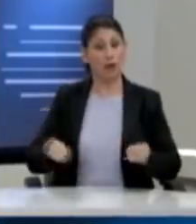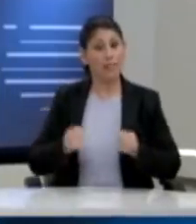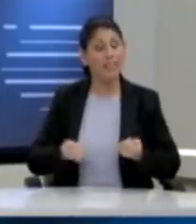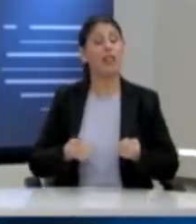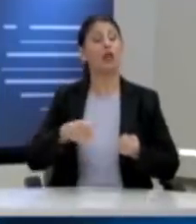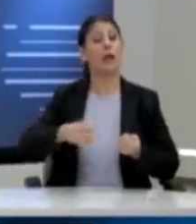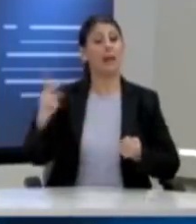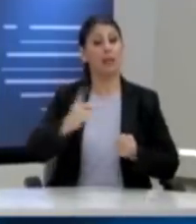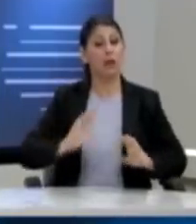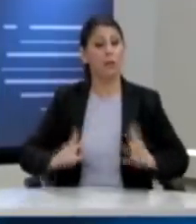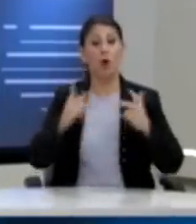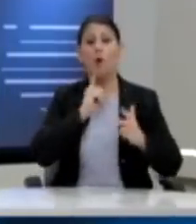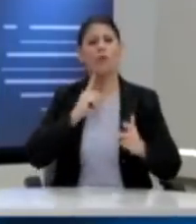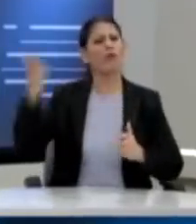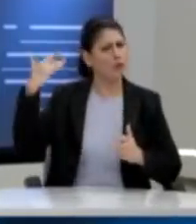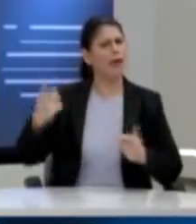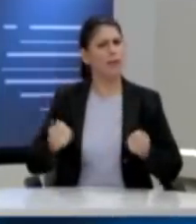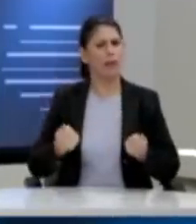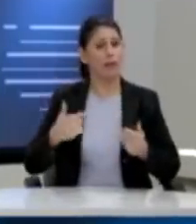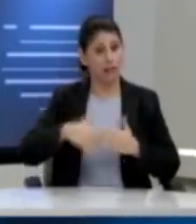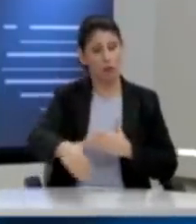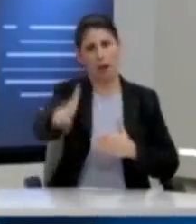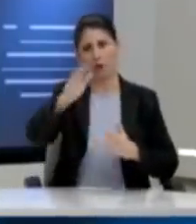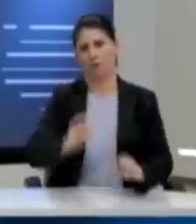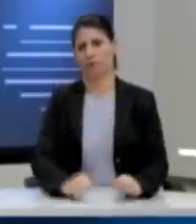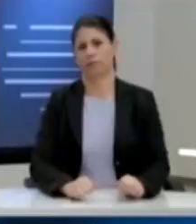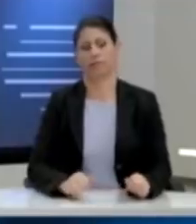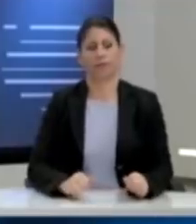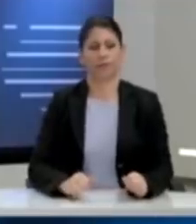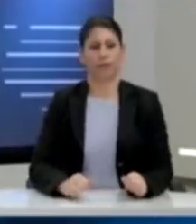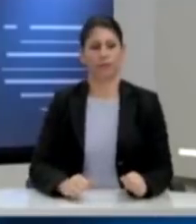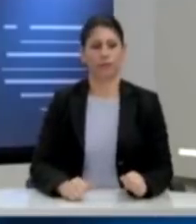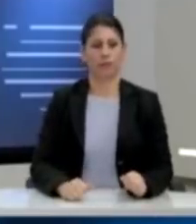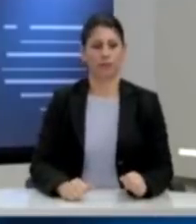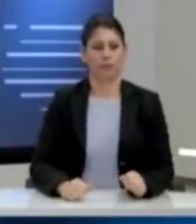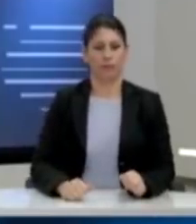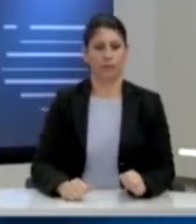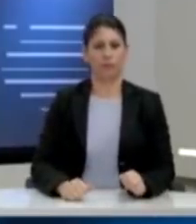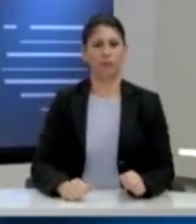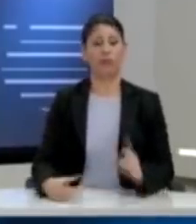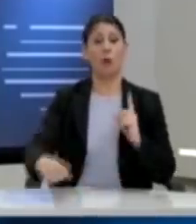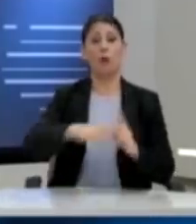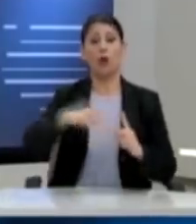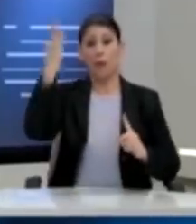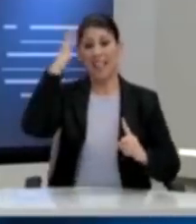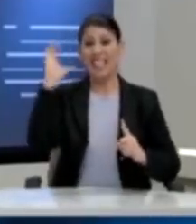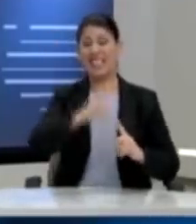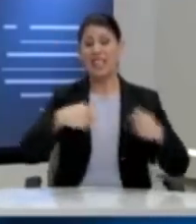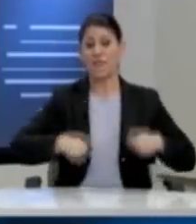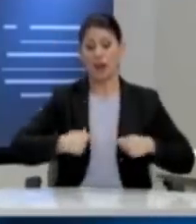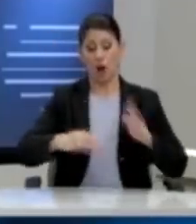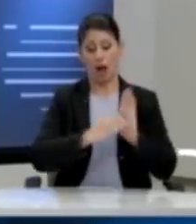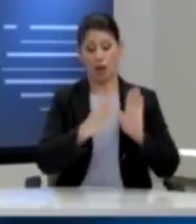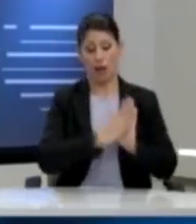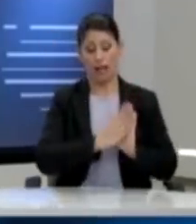κοινωνικές επαναστάσεις όπως έγιναν και στο παρελθόν, για το μέλλον. Πάμε. Προνόμια του κεφάλαιου. Άρθρο